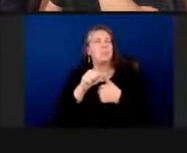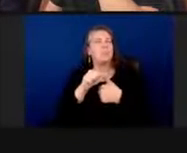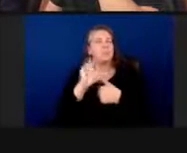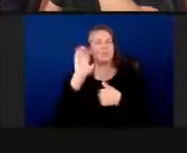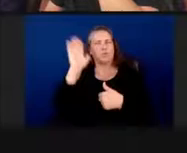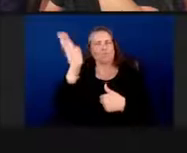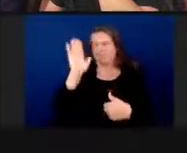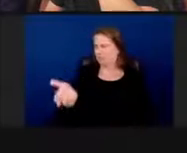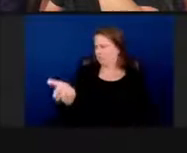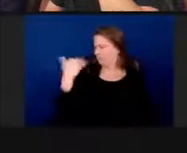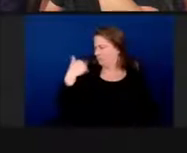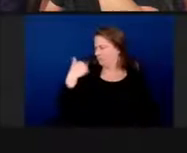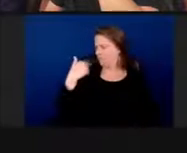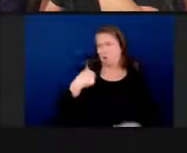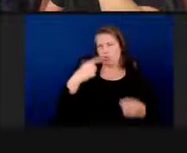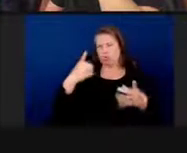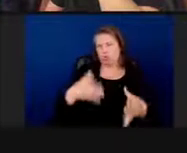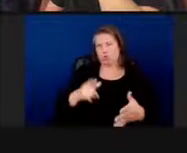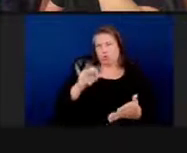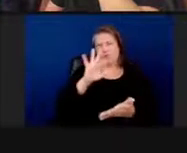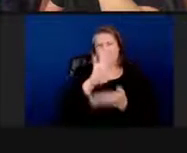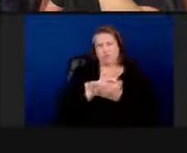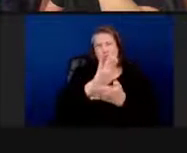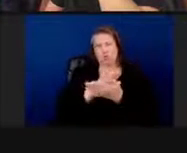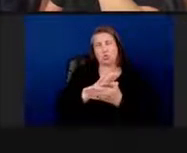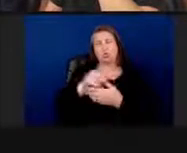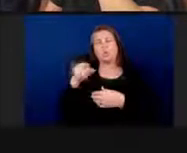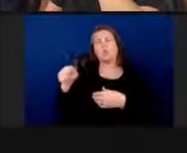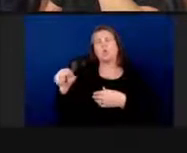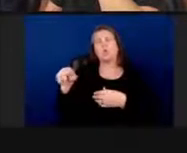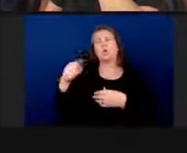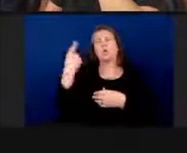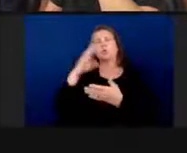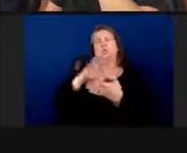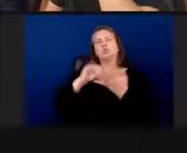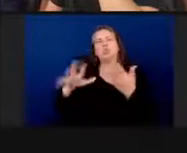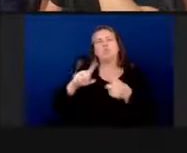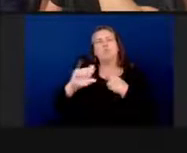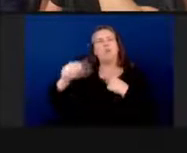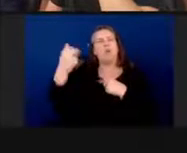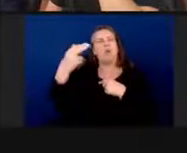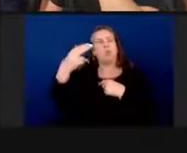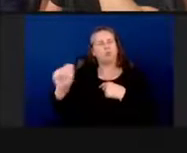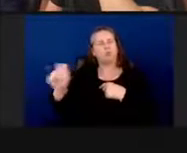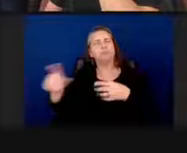عندما نتحدث عن هذه الأشياء، حتى عندما كنت مديرة في